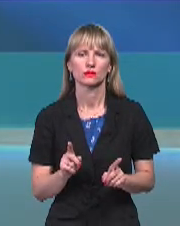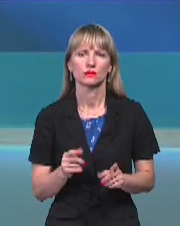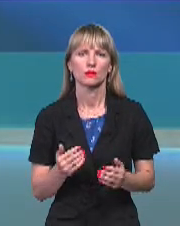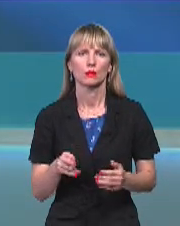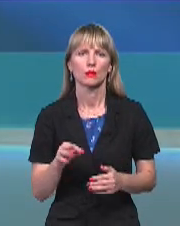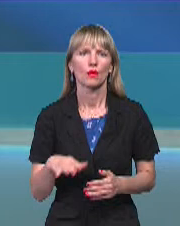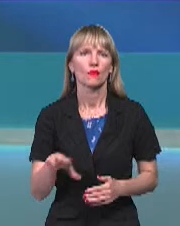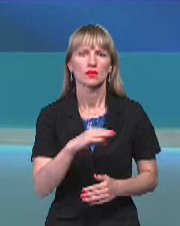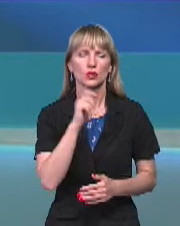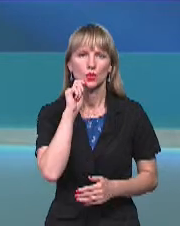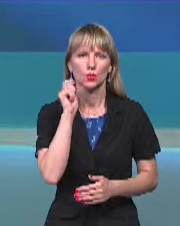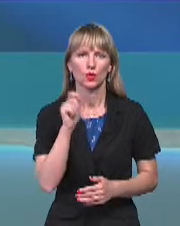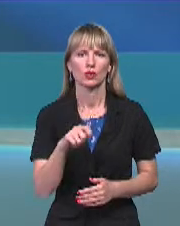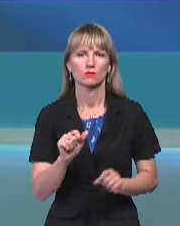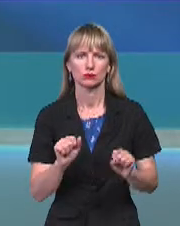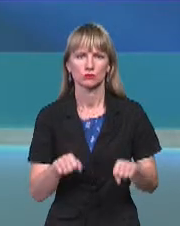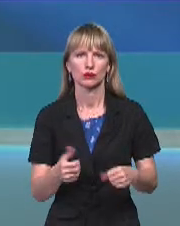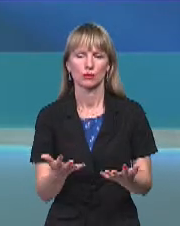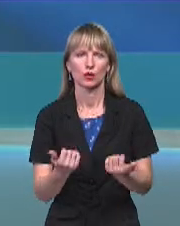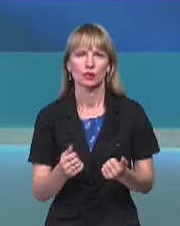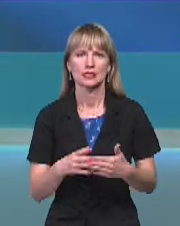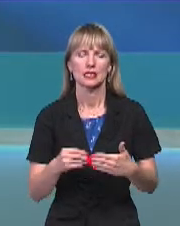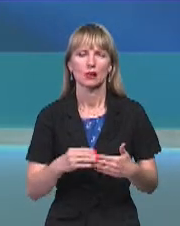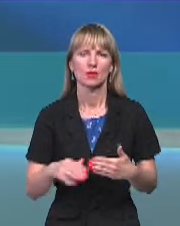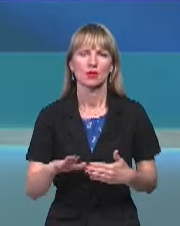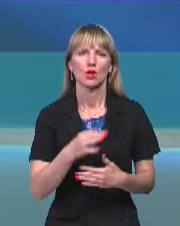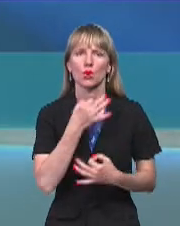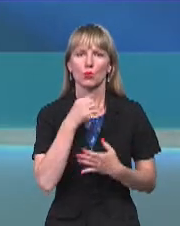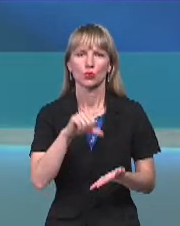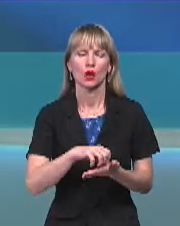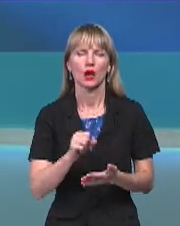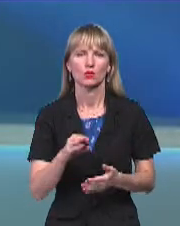по всій Україні любий учасник АТО може писати